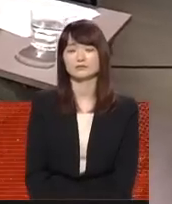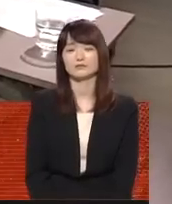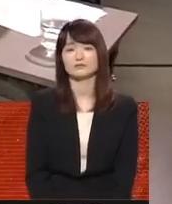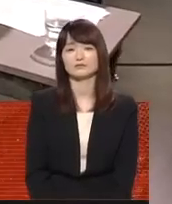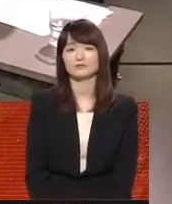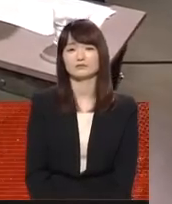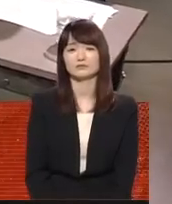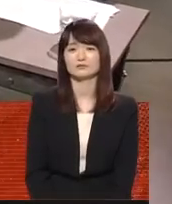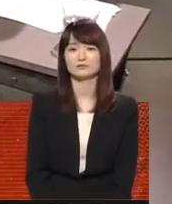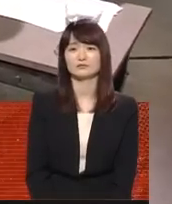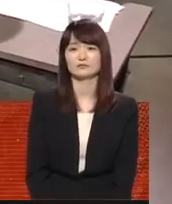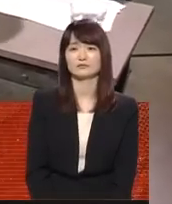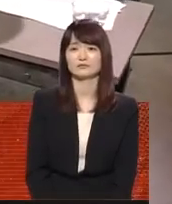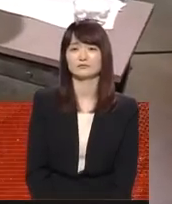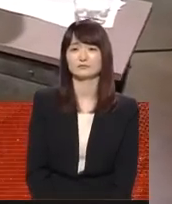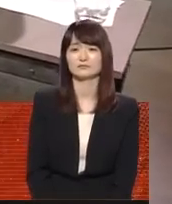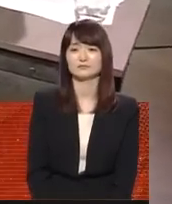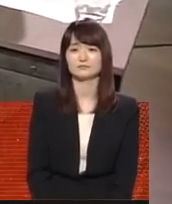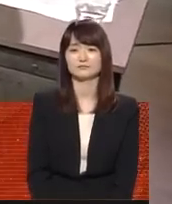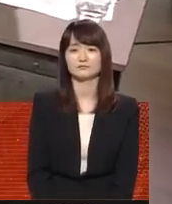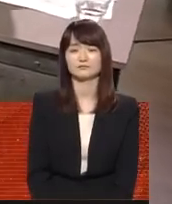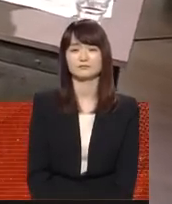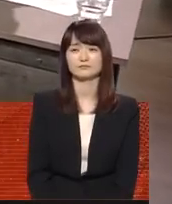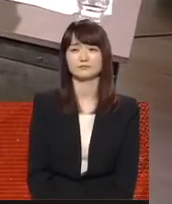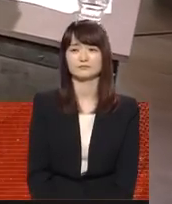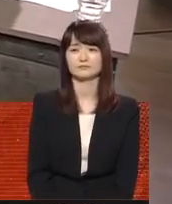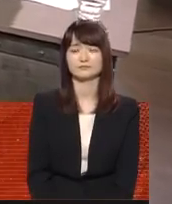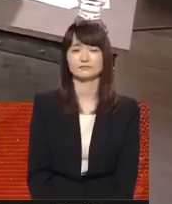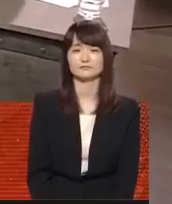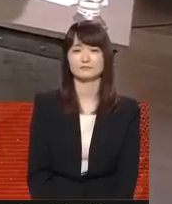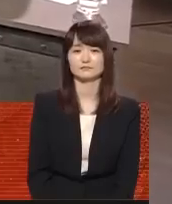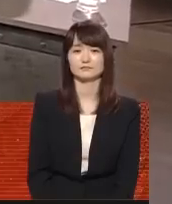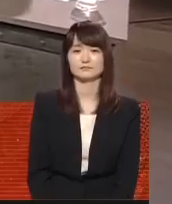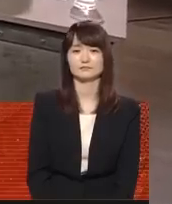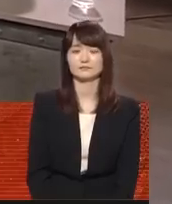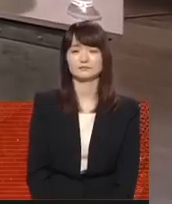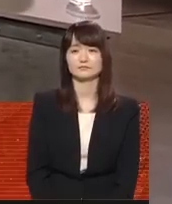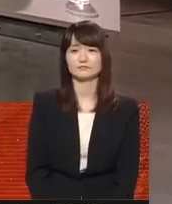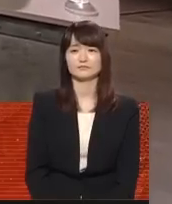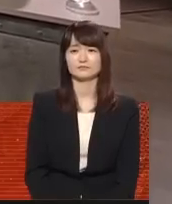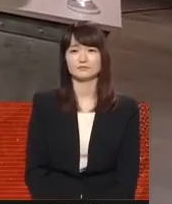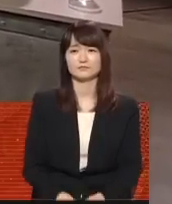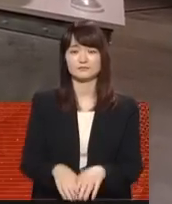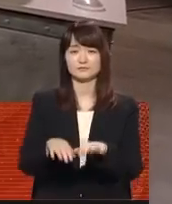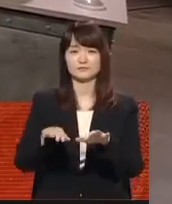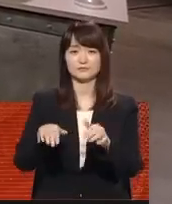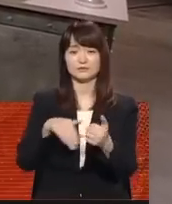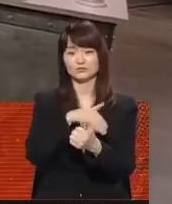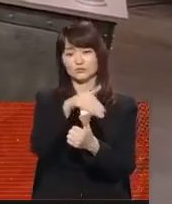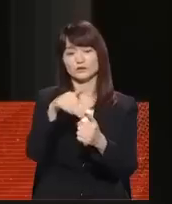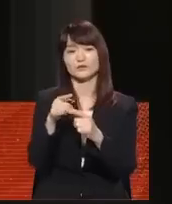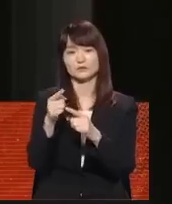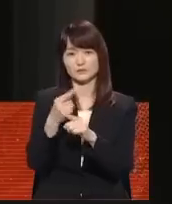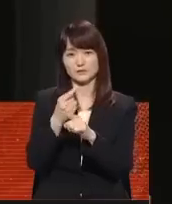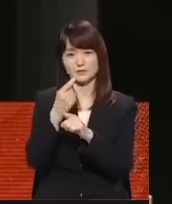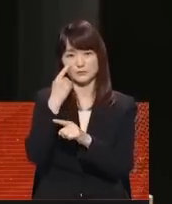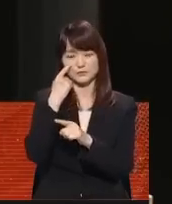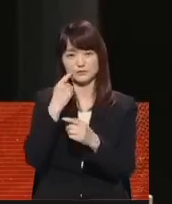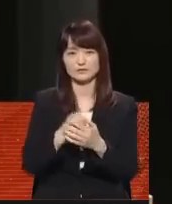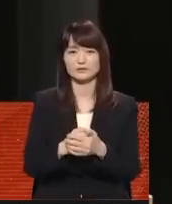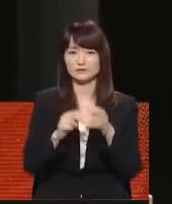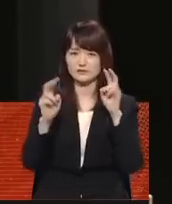아 자 일단 별별 상담소로 하면서 약간 좀 분위기를 좀 바꿔 보겠습니다